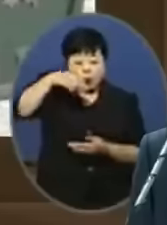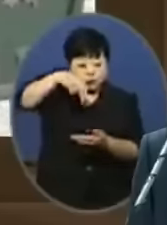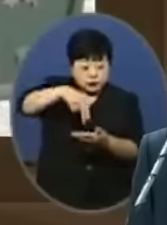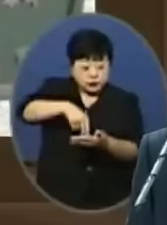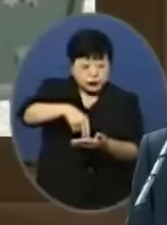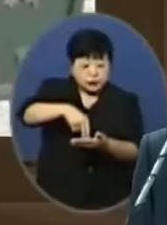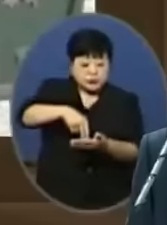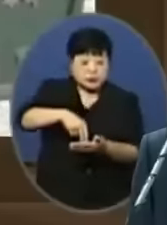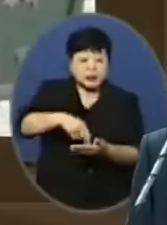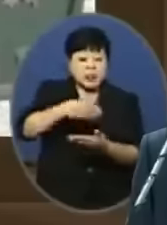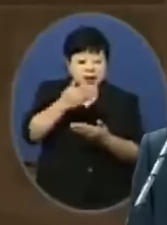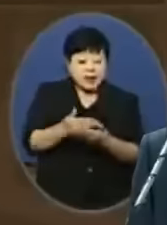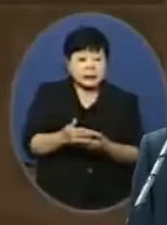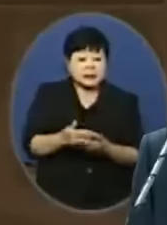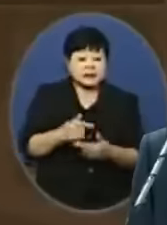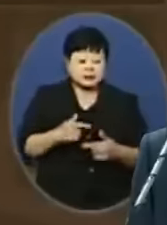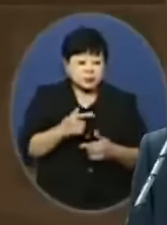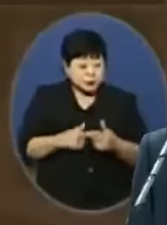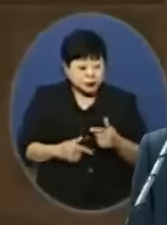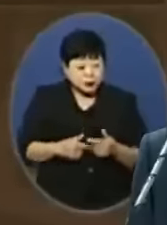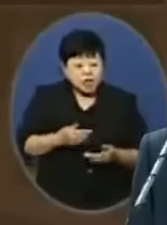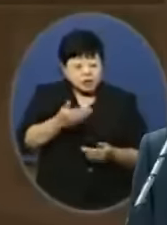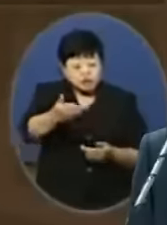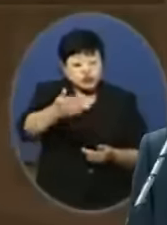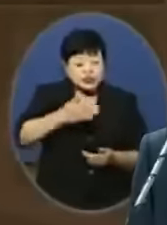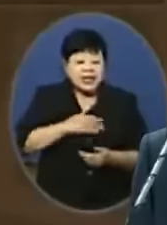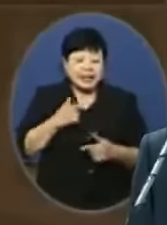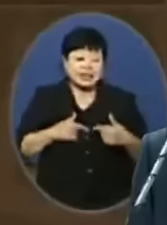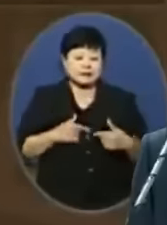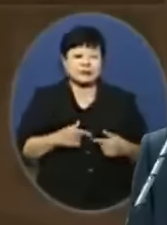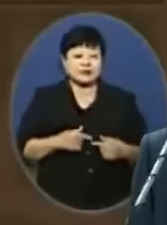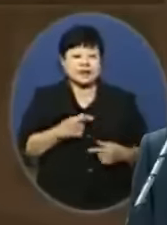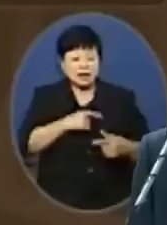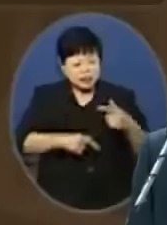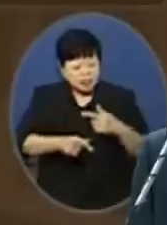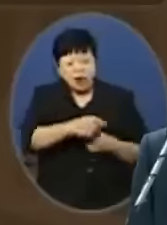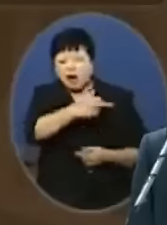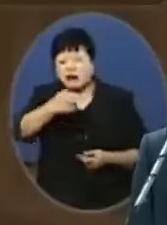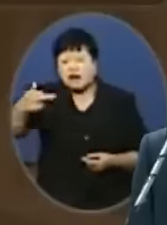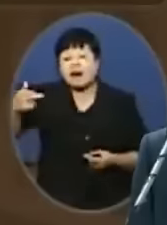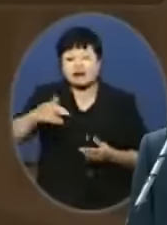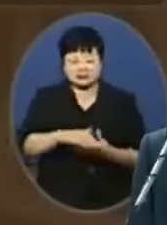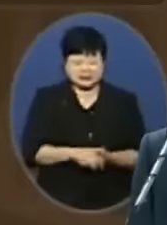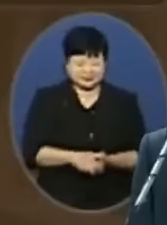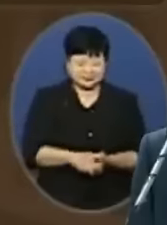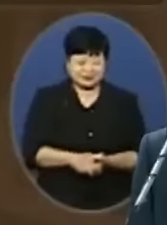있습니다. 받는 당신의 기쁨보다 주는 나의 기쁨이 훨씬 더 큽니다.